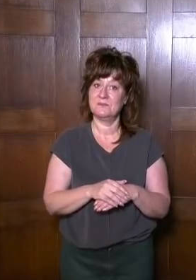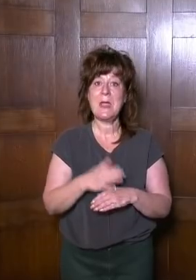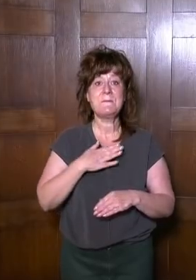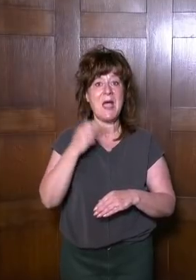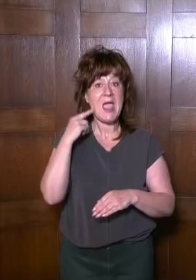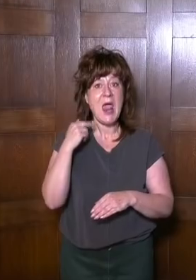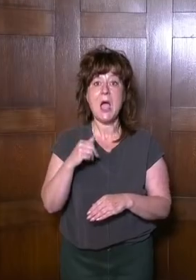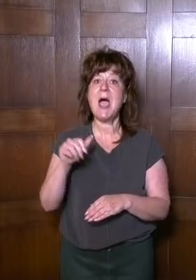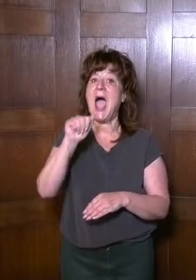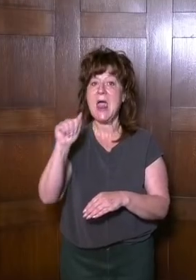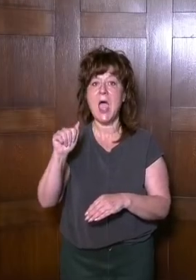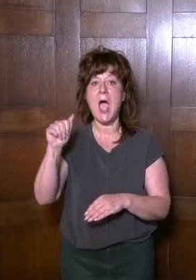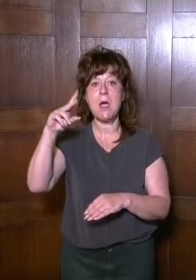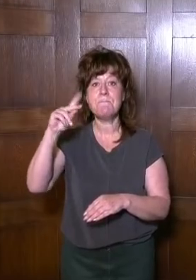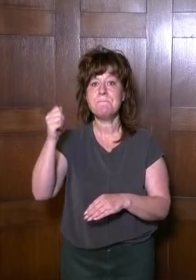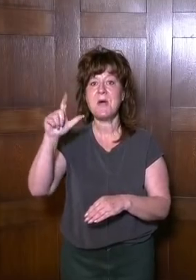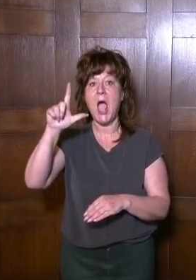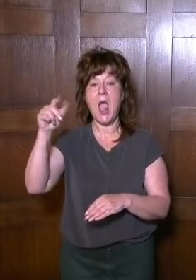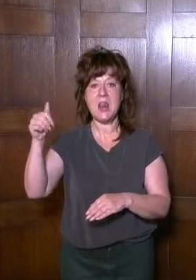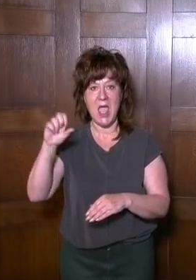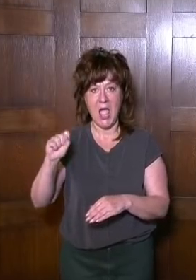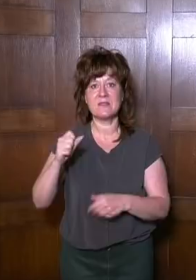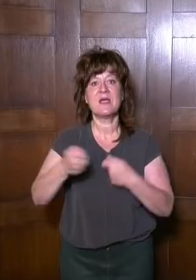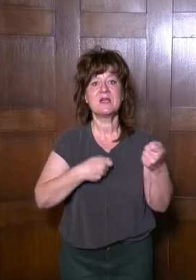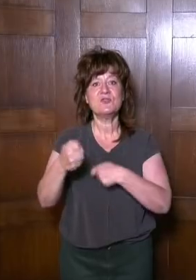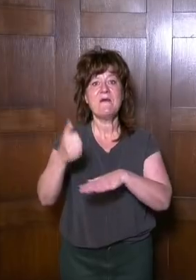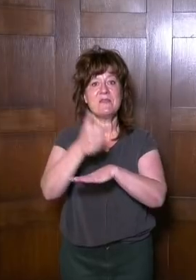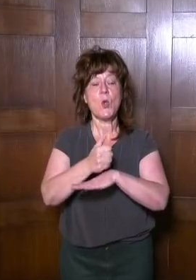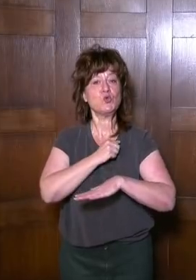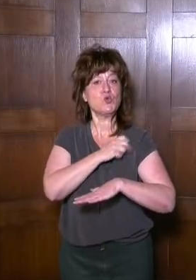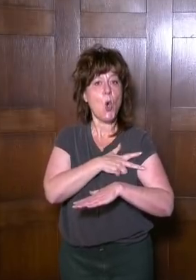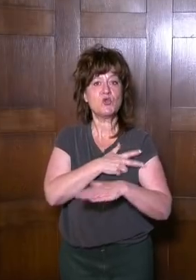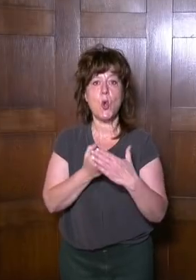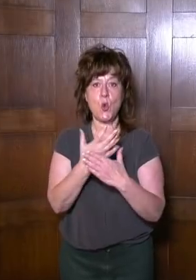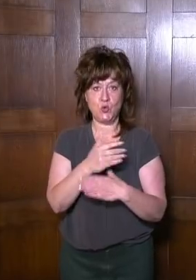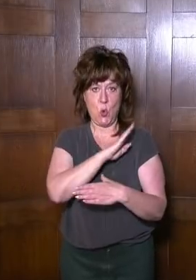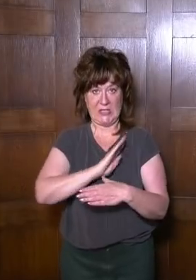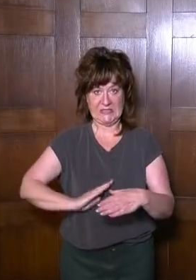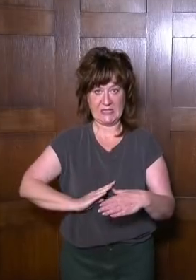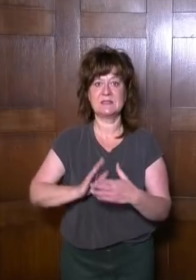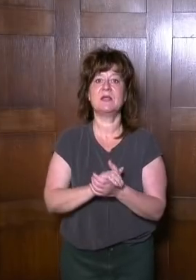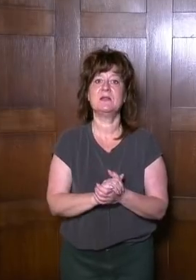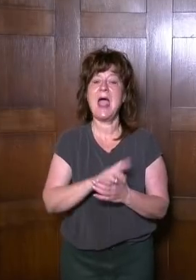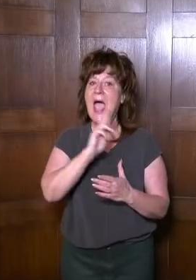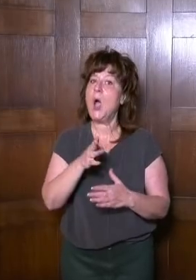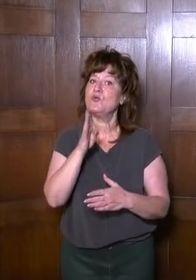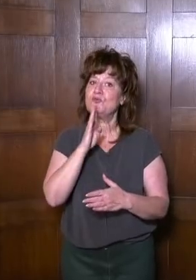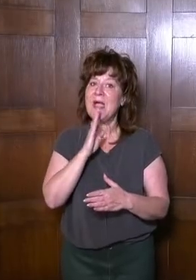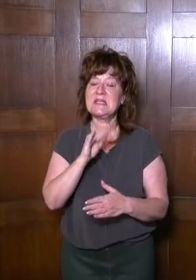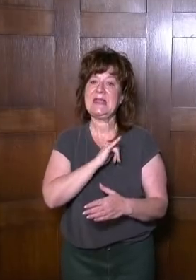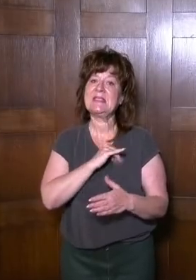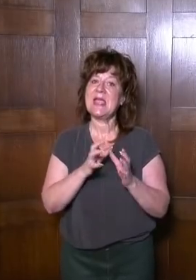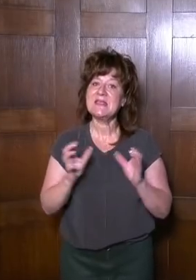Mein Name ist Anne Pallas, ich bin die Geschäftsführerin des Landesverbandes Soziokultur Sachsen und auch eine Sprecherin der Interessengemeinschaft der